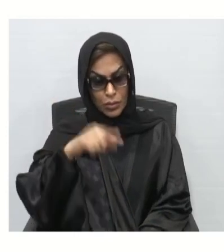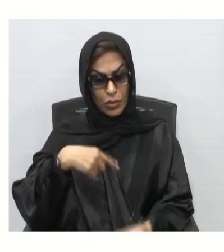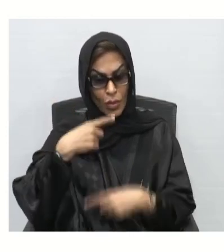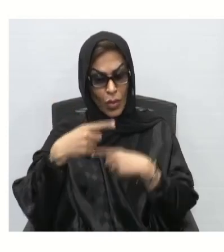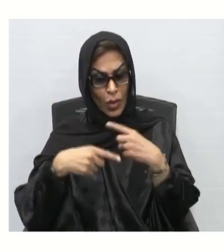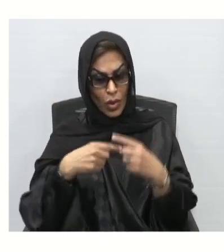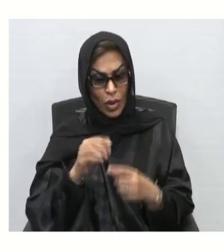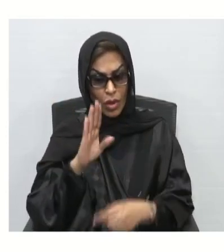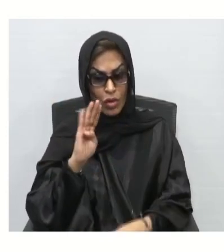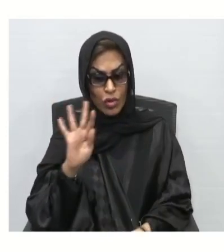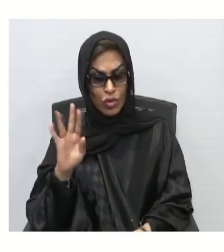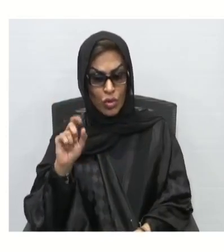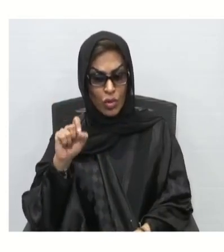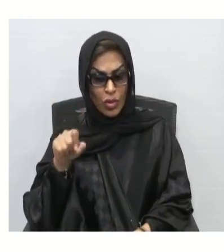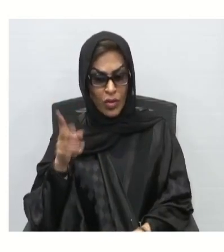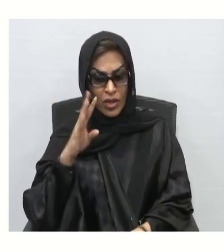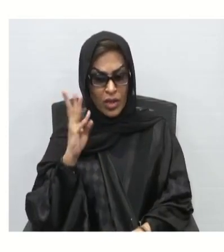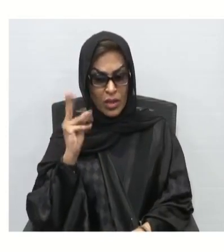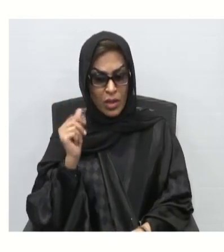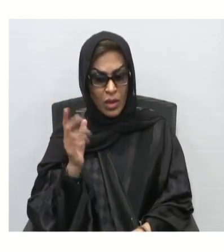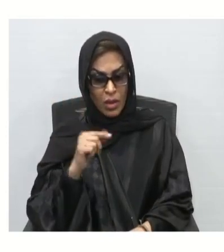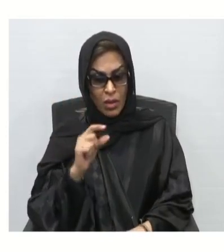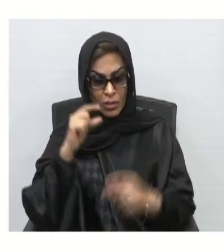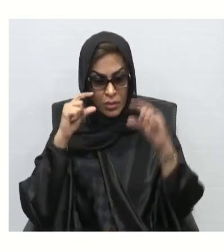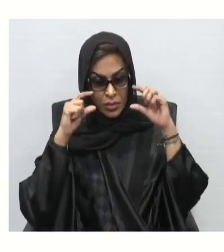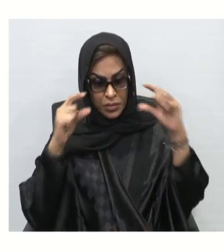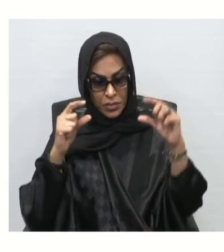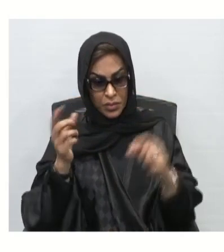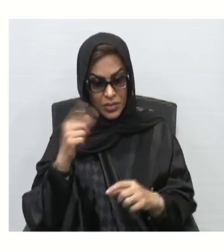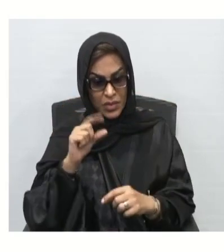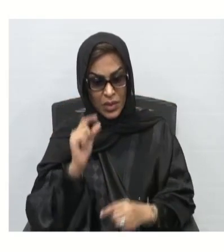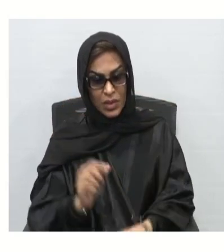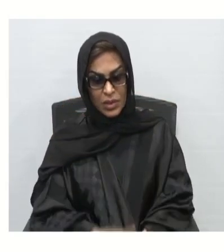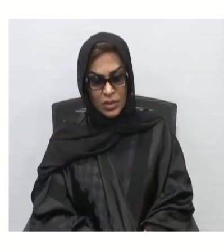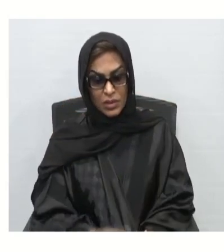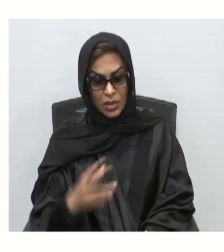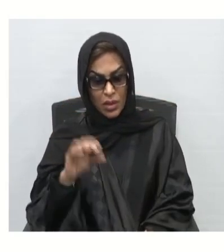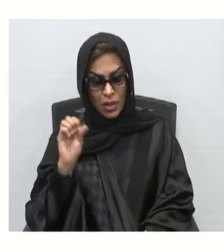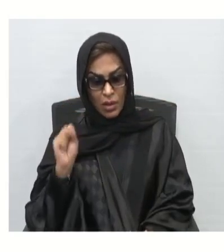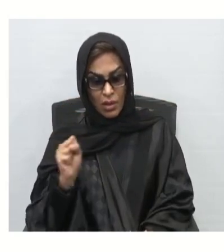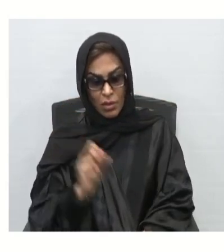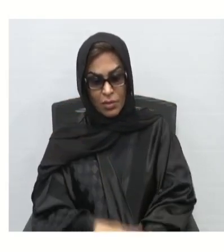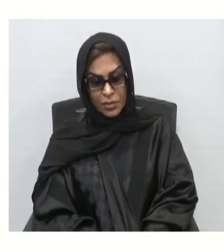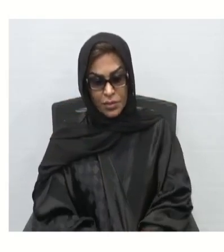الكسوف للحسابات البنكيه خاصه بطاقتك الائتمانيه